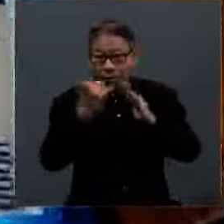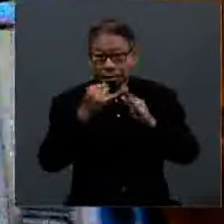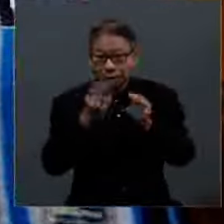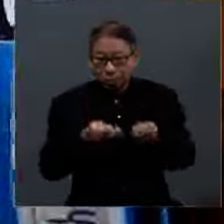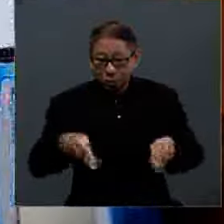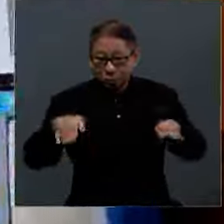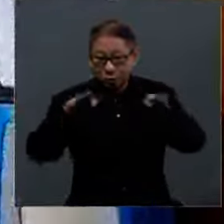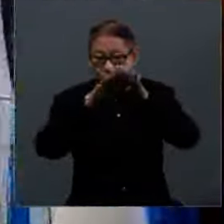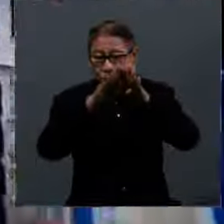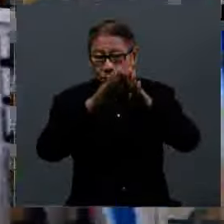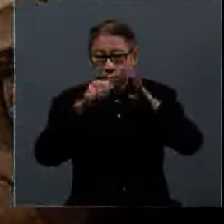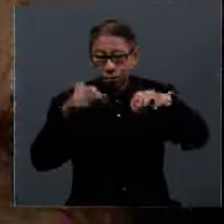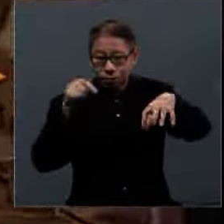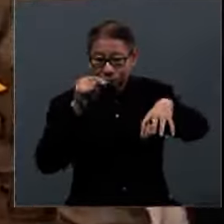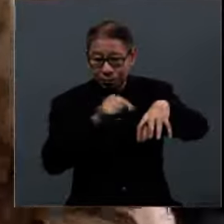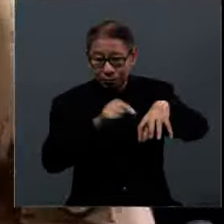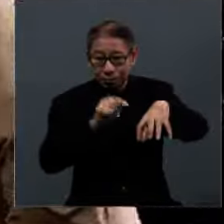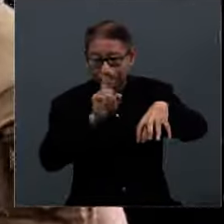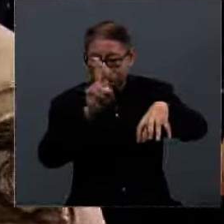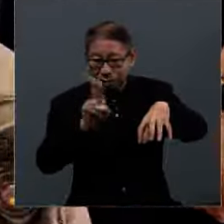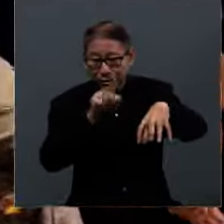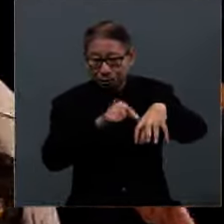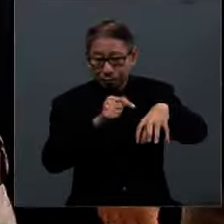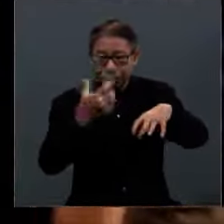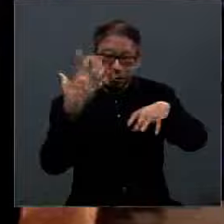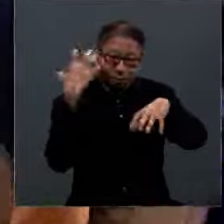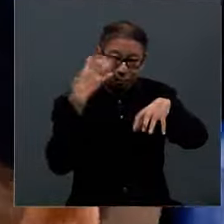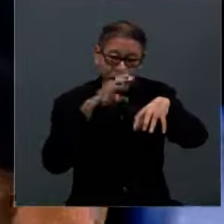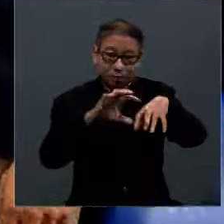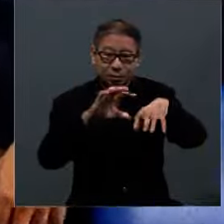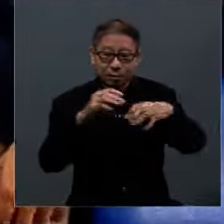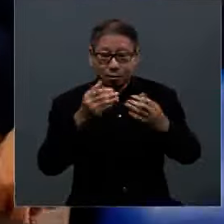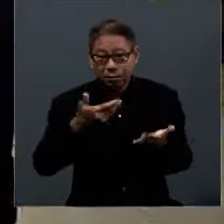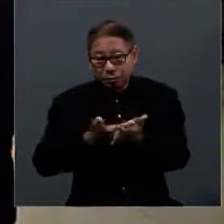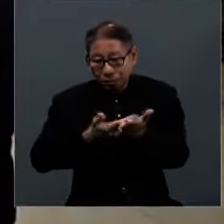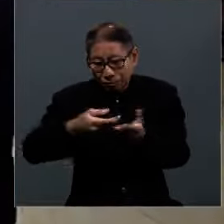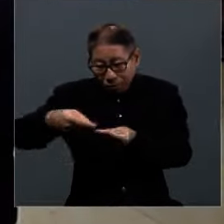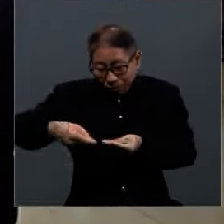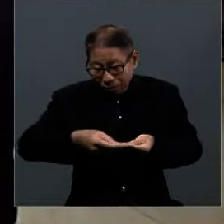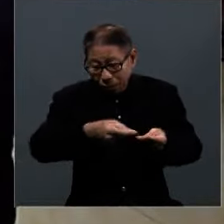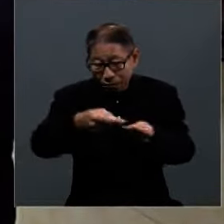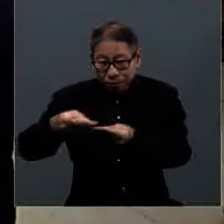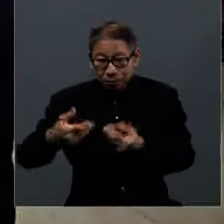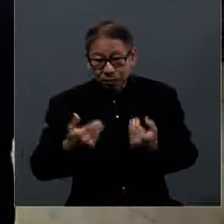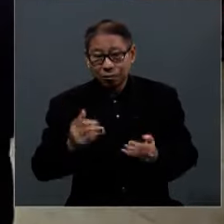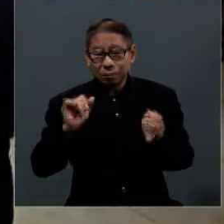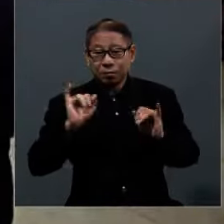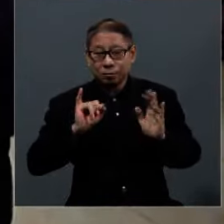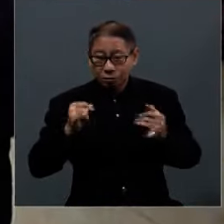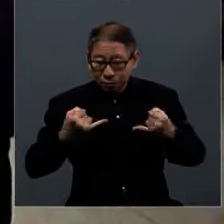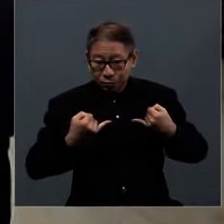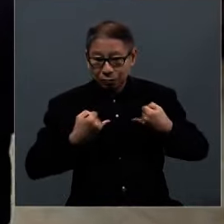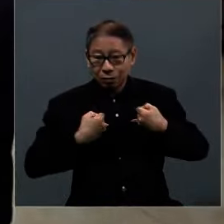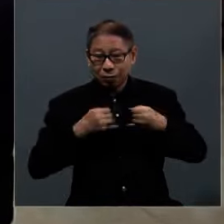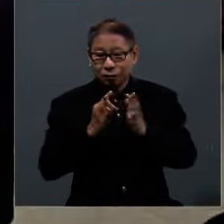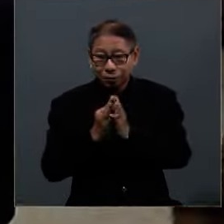นครปฐมซึ่งหนึ่งในนั้นถูกใช้เป็นสถานที่ไลฟ์เล่นพนันนะก็ไปพบเจ้าของ Facebookกำลังไลฟอยู่เลยนะครับพร้อมกับมีแอดมิน